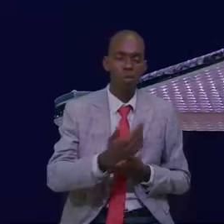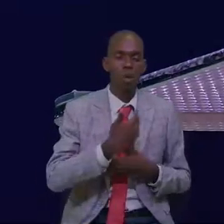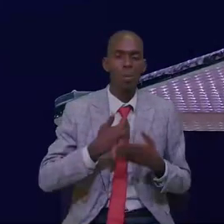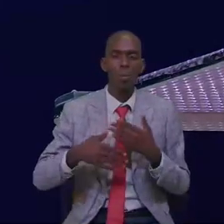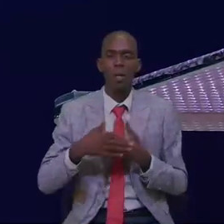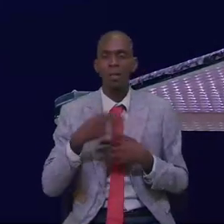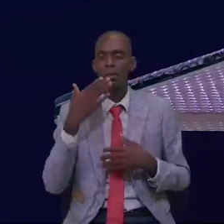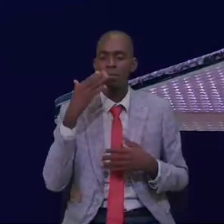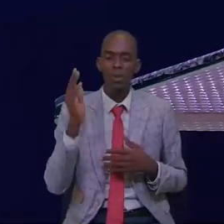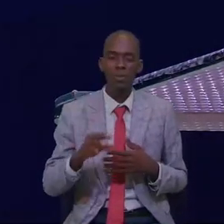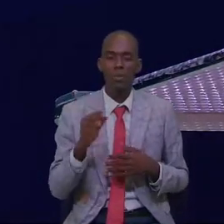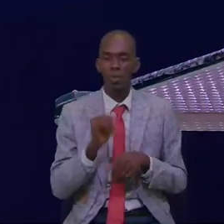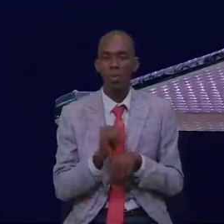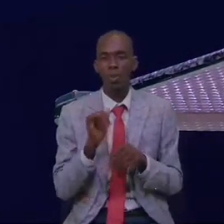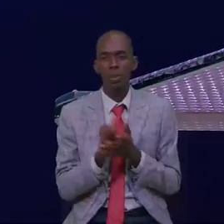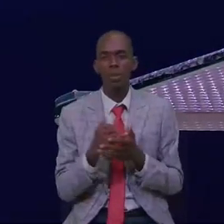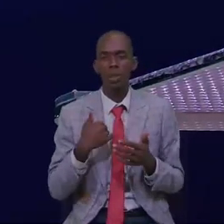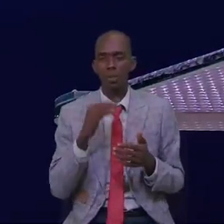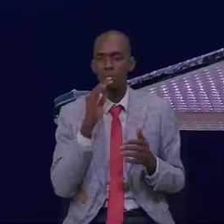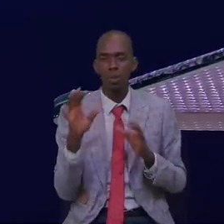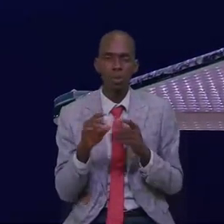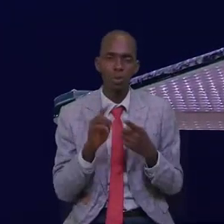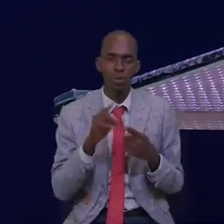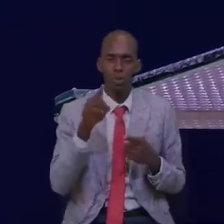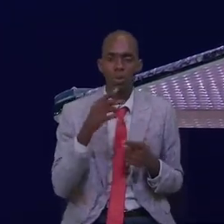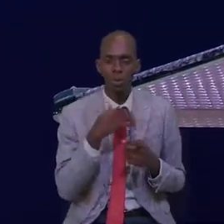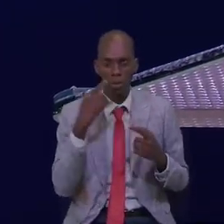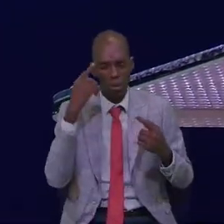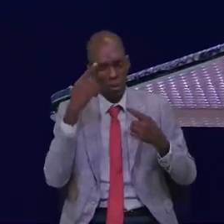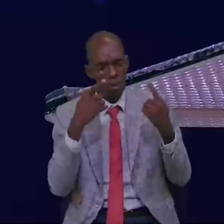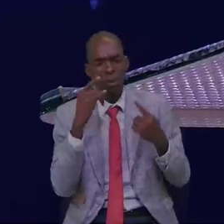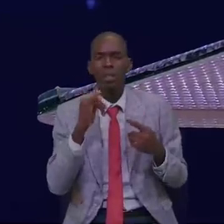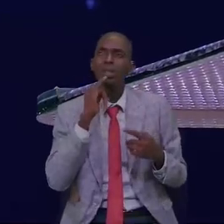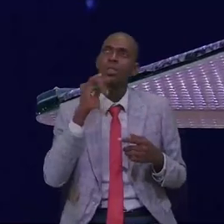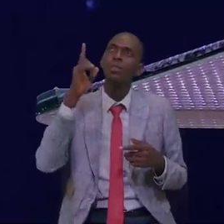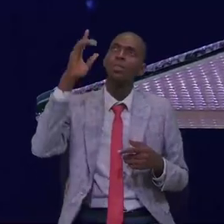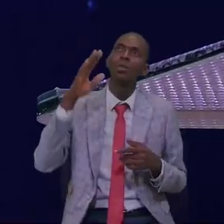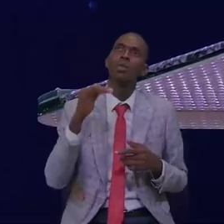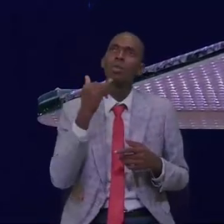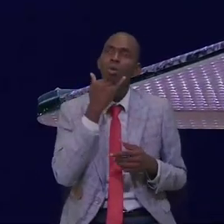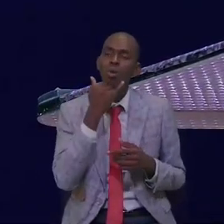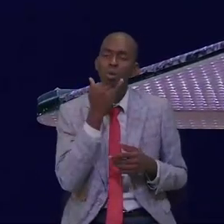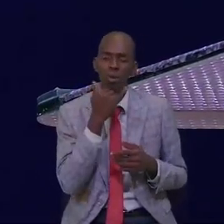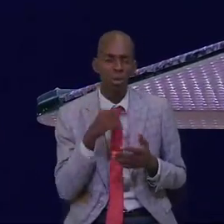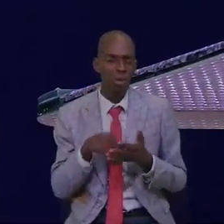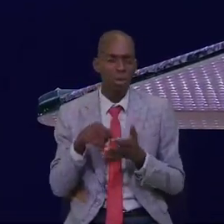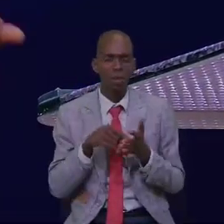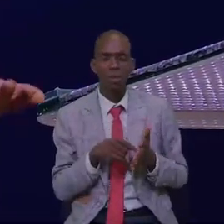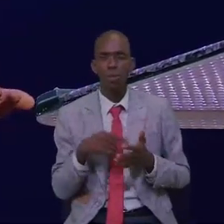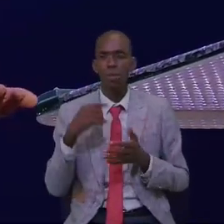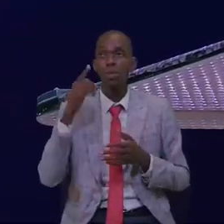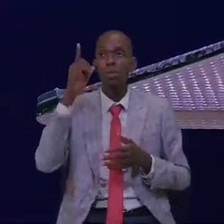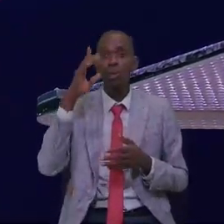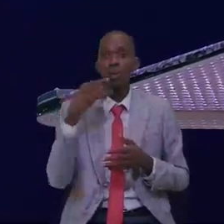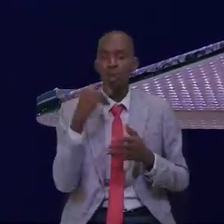que tu as commis, ne te fâche pas contre Dieu. Dieu a-t-il mal fait de t'avoir visité à